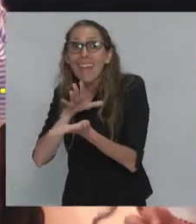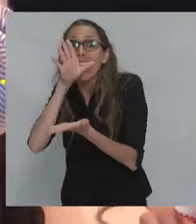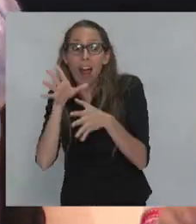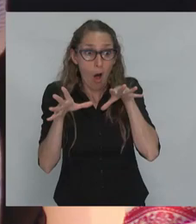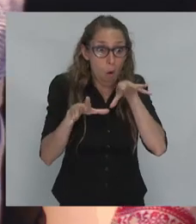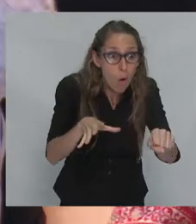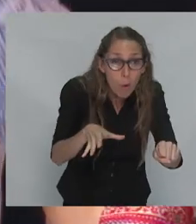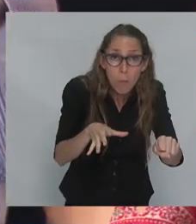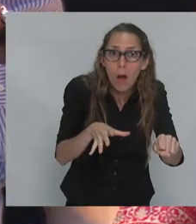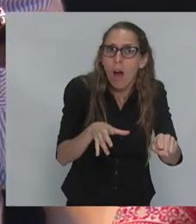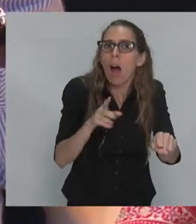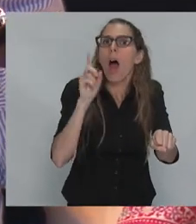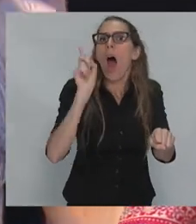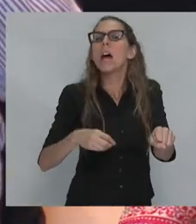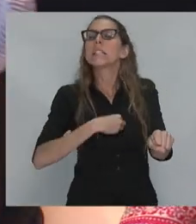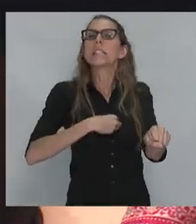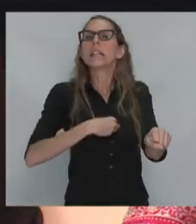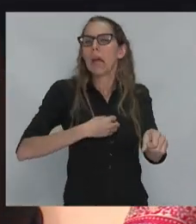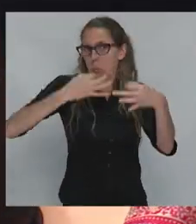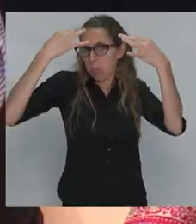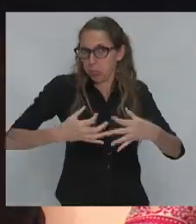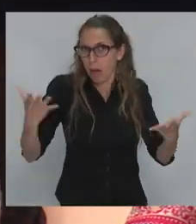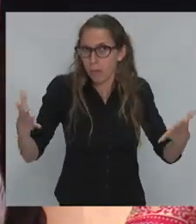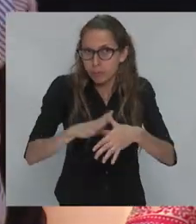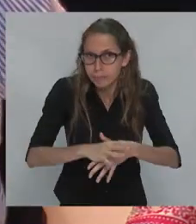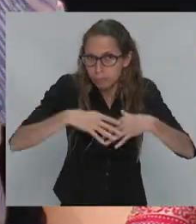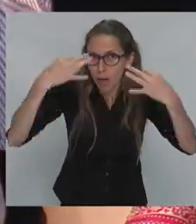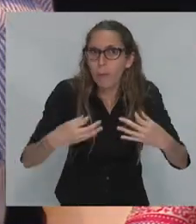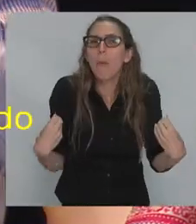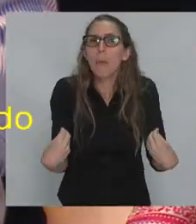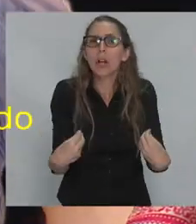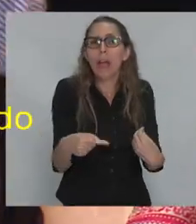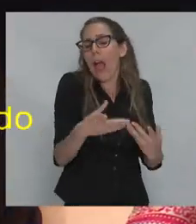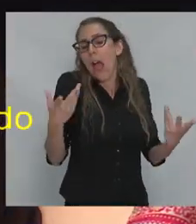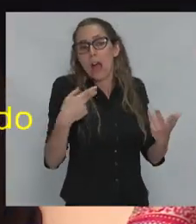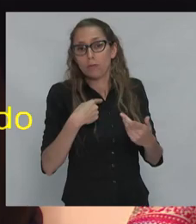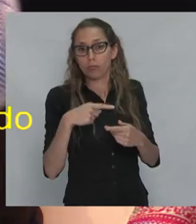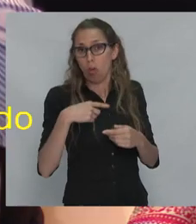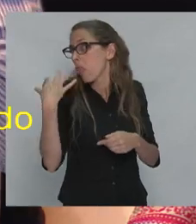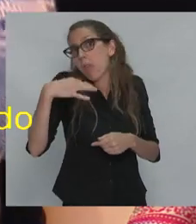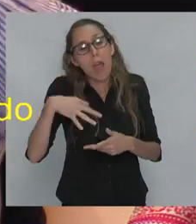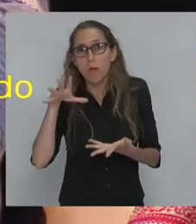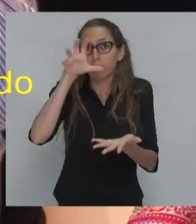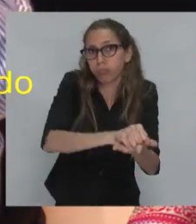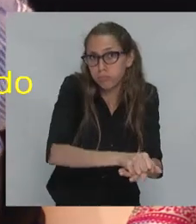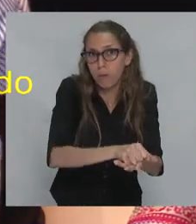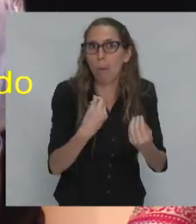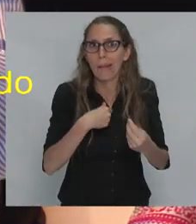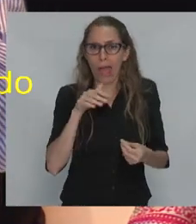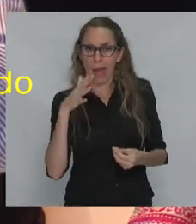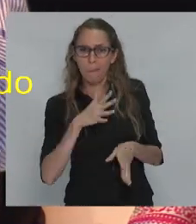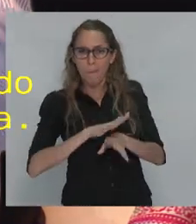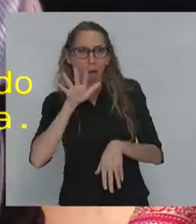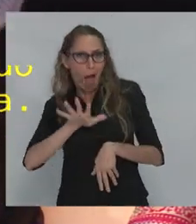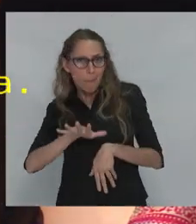s'il occupe, c'est parce qu'il est obligé d'occuper. Si Israël occupe, c'est parce qu'il est menacé, parce que son existence est menacée. Donc